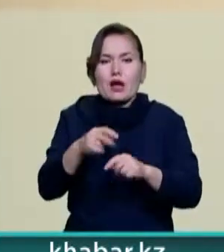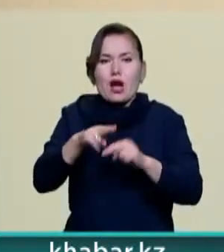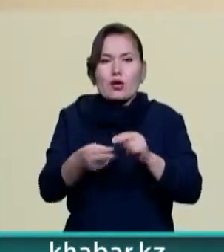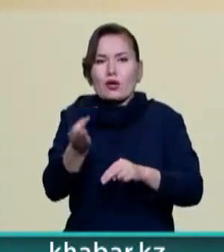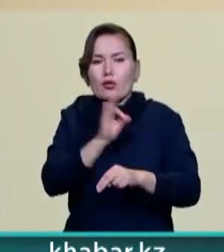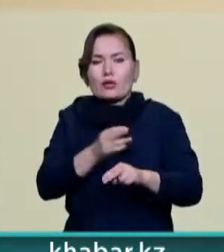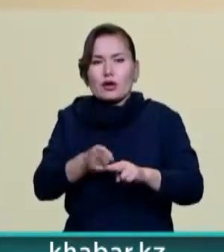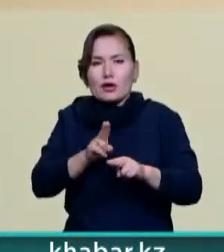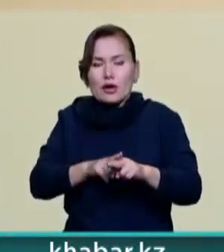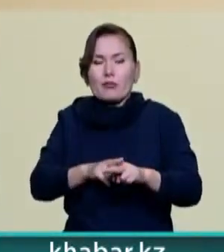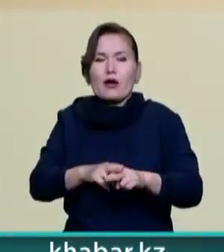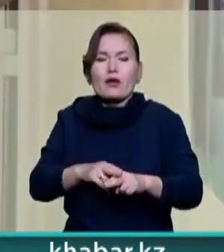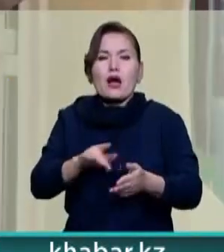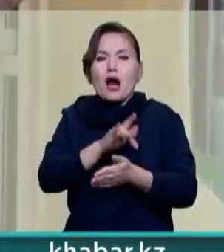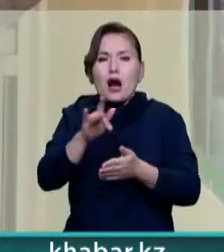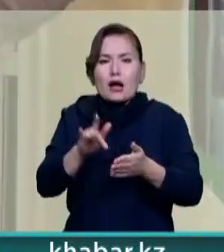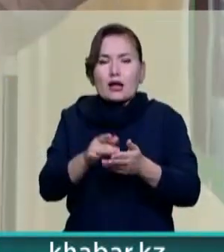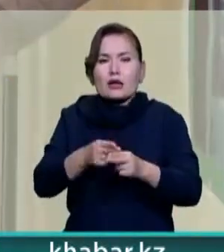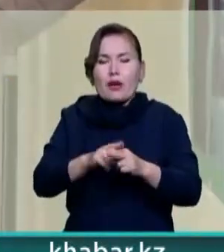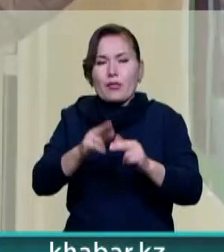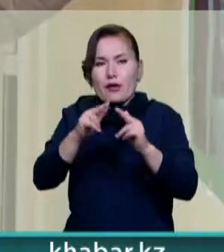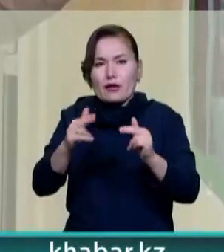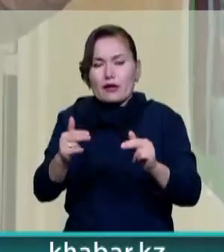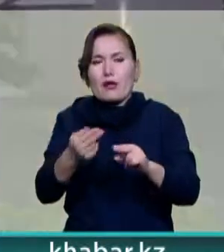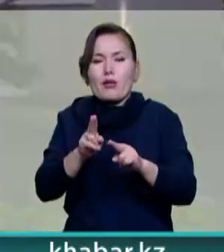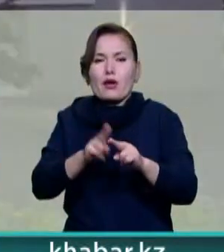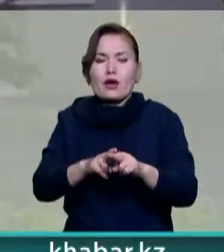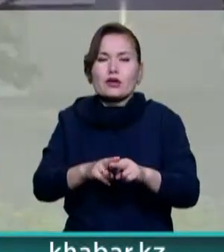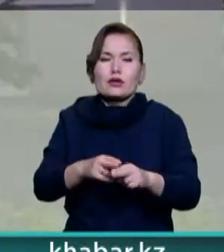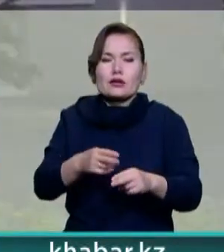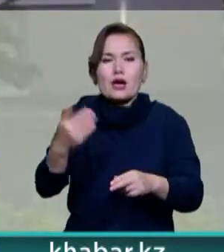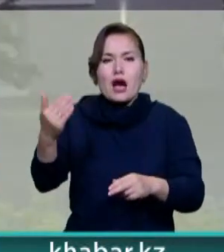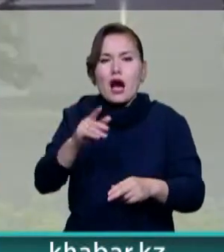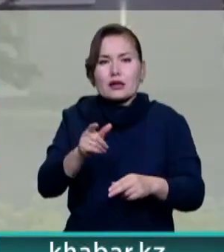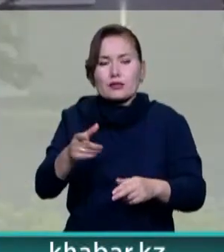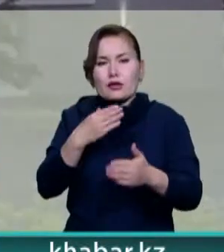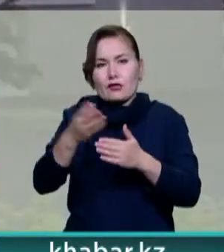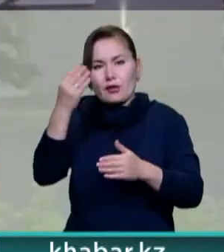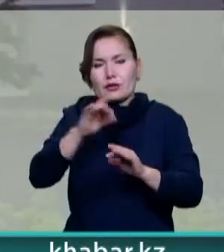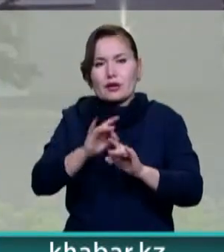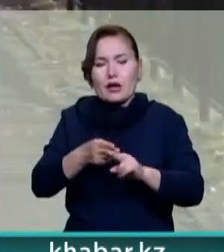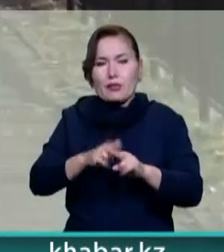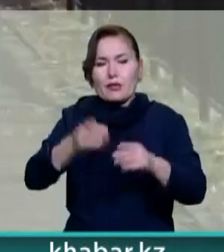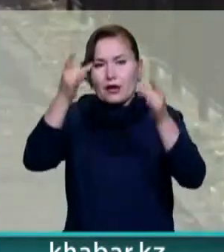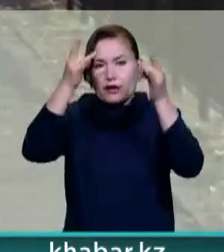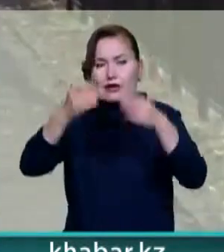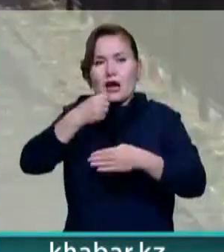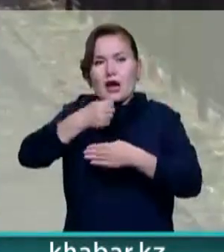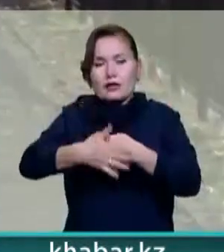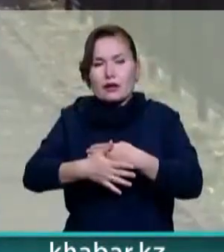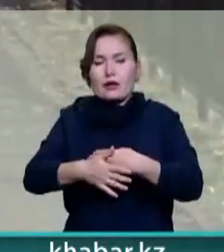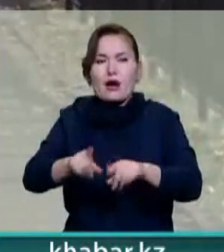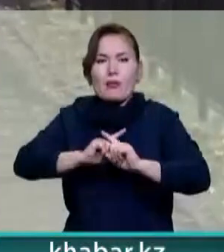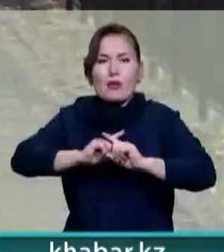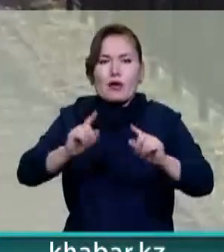қала тұрғындары өнер ордасының жаңа келбетіне қатысты өз пікірлерін білдіріп жатыр. Театр өнер мен мәдениеттің тоғысқан жері. Сондықтан